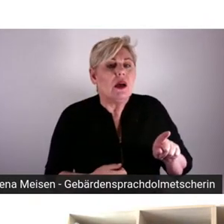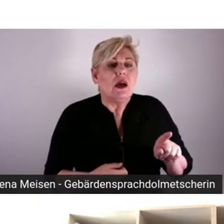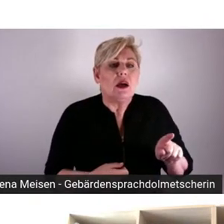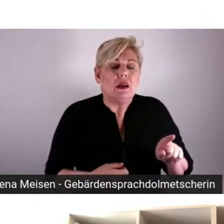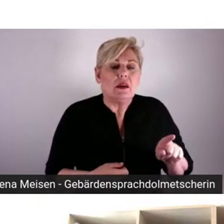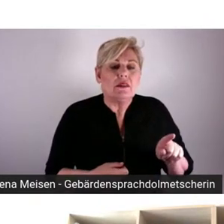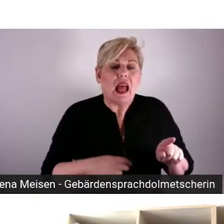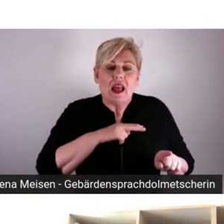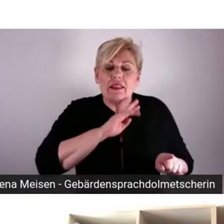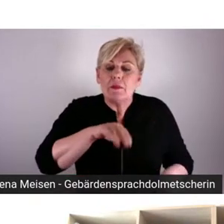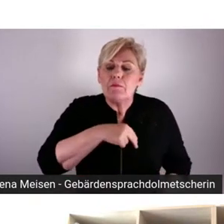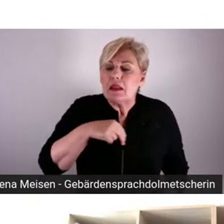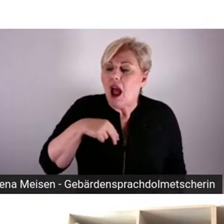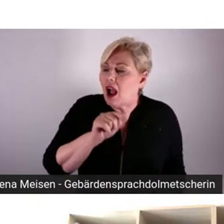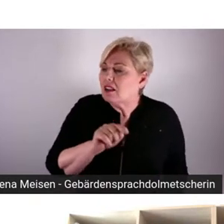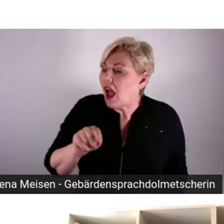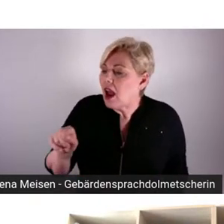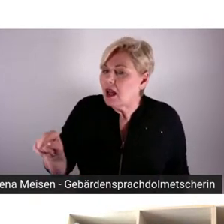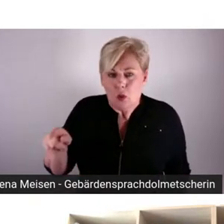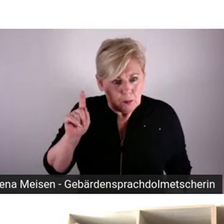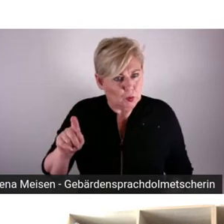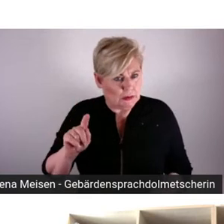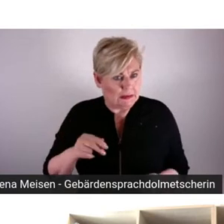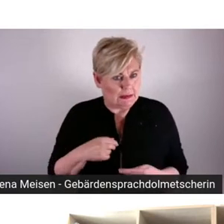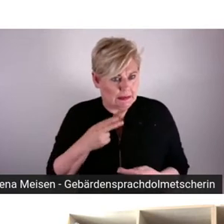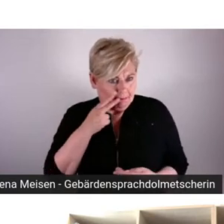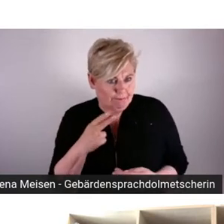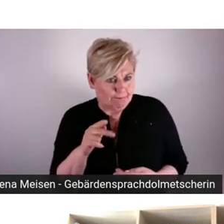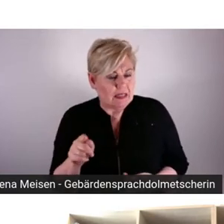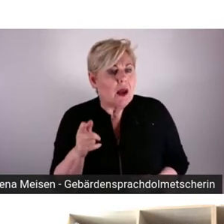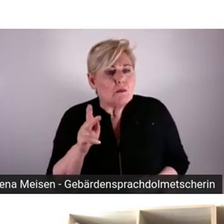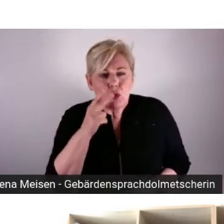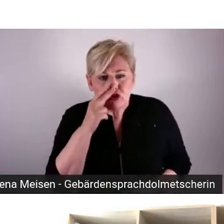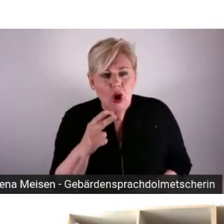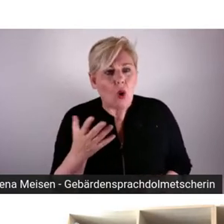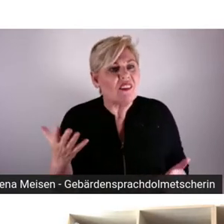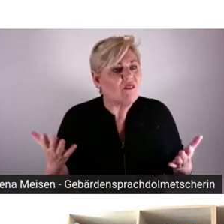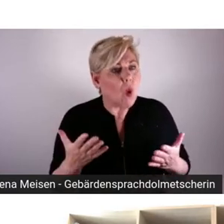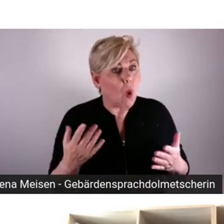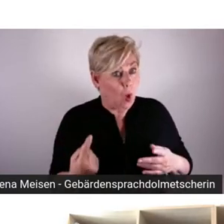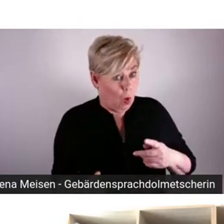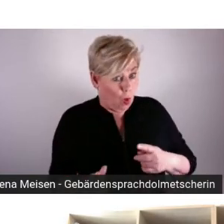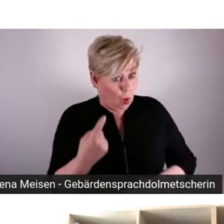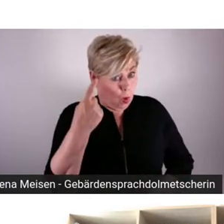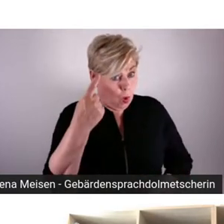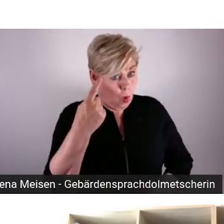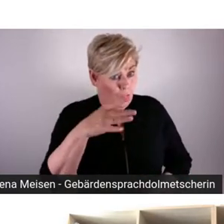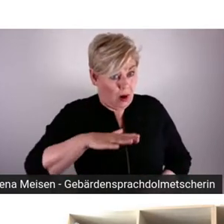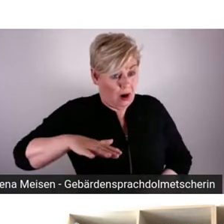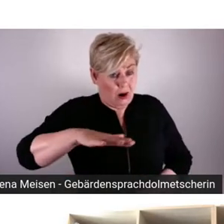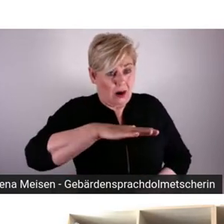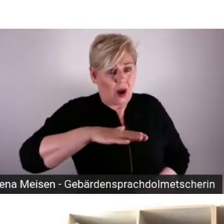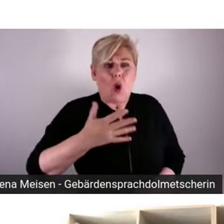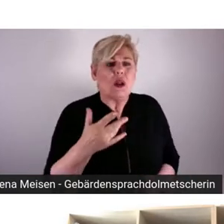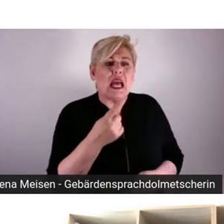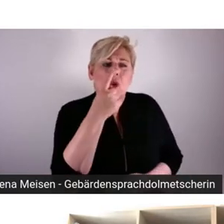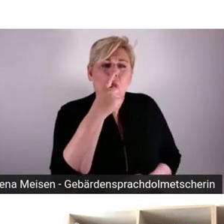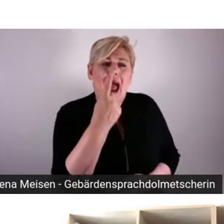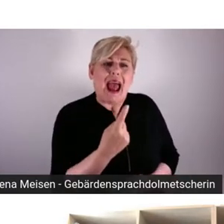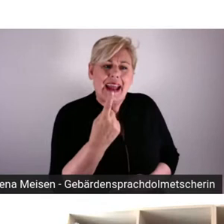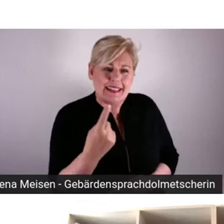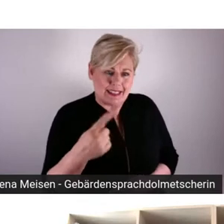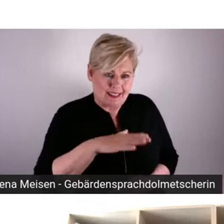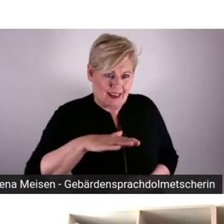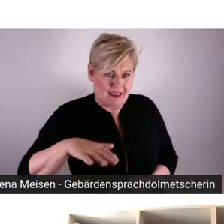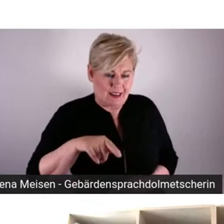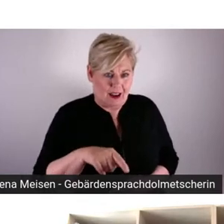benachteiligten Bildungssystemen orientieren. Das heißt, dort, wo ein hoher Anteil oder auch nur einzelne Kinder sind, die einen